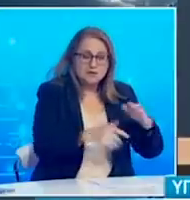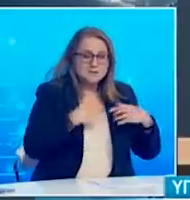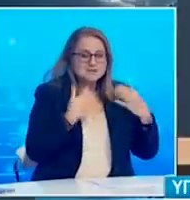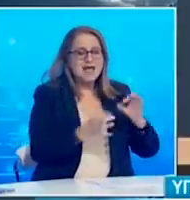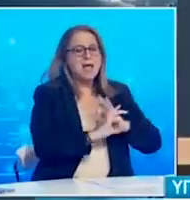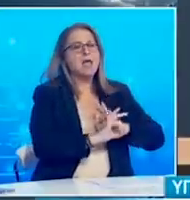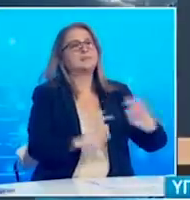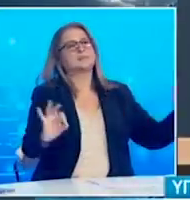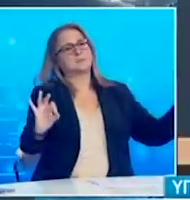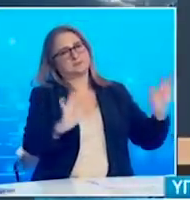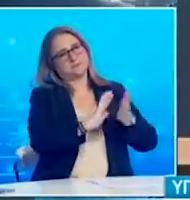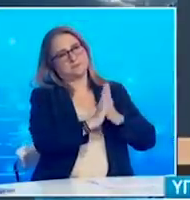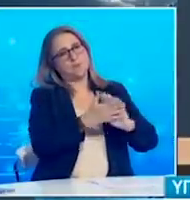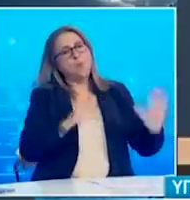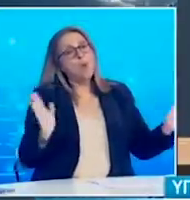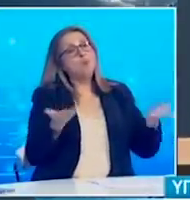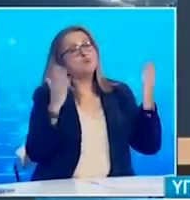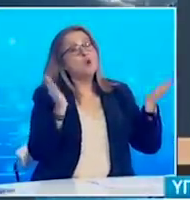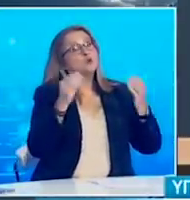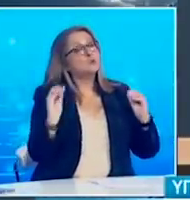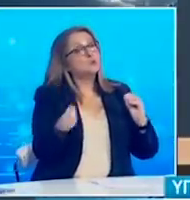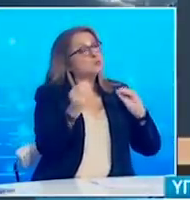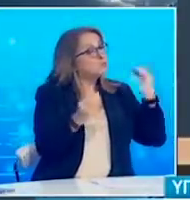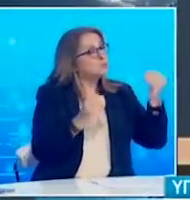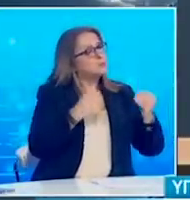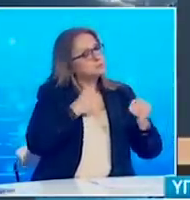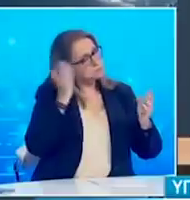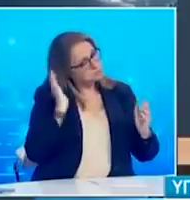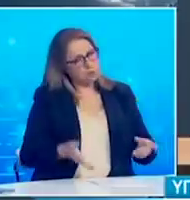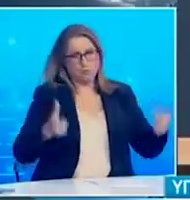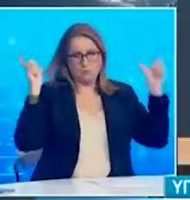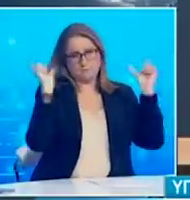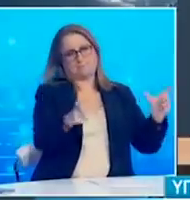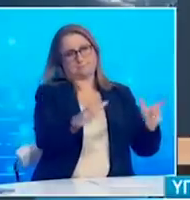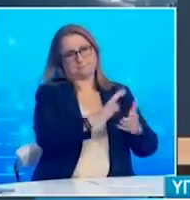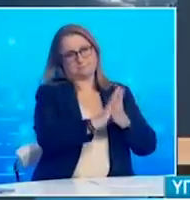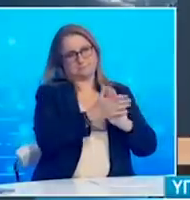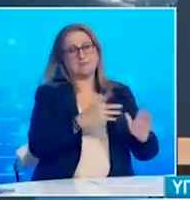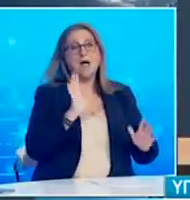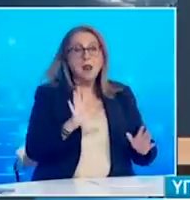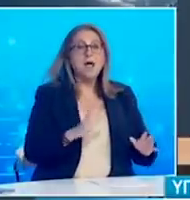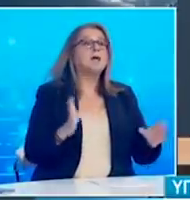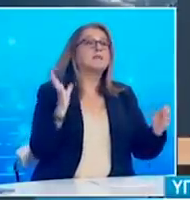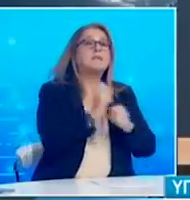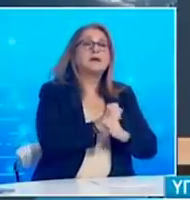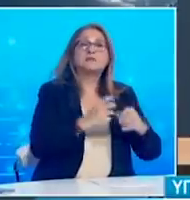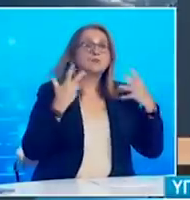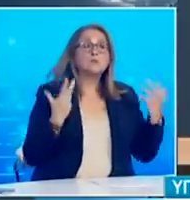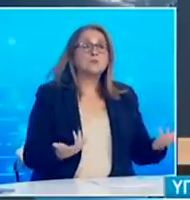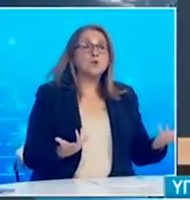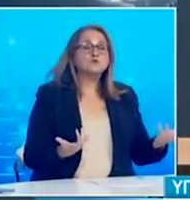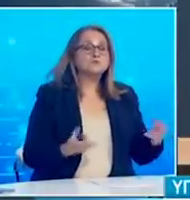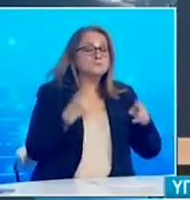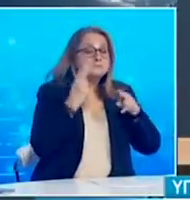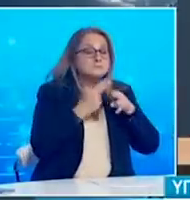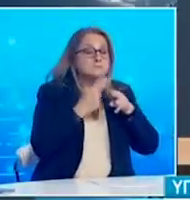να αντιμετωπίσουμε οτιδήποτε. Θεωρώ όμως ότι για άλλη μια φορά και αυτή τη μάχη θα την κερδίσουμε, γιατί πάνω και πέρα από οτιδήποτε